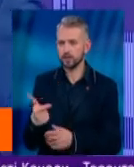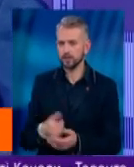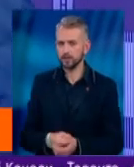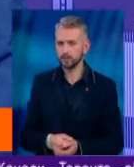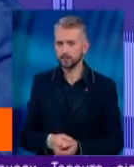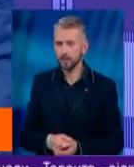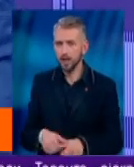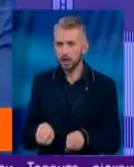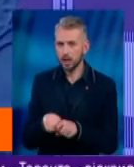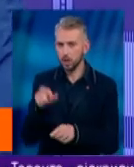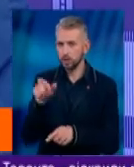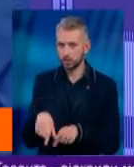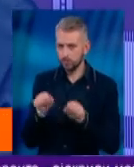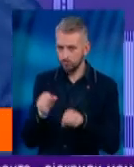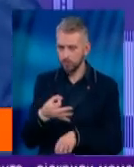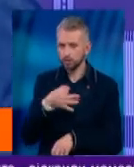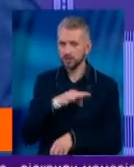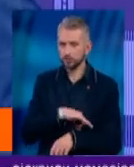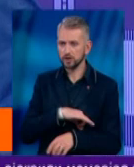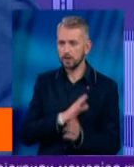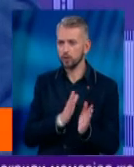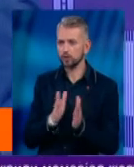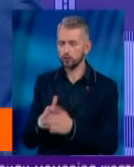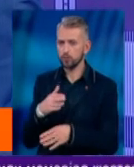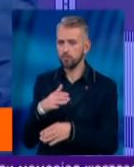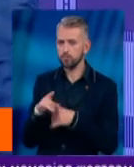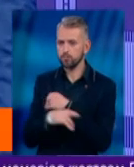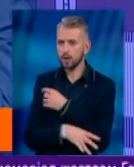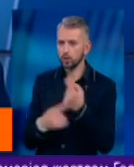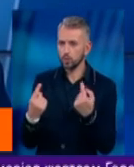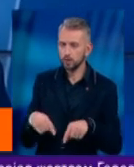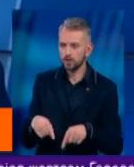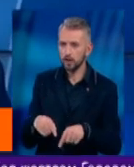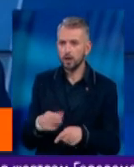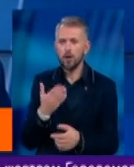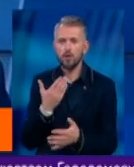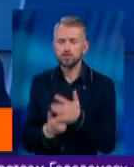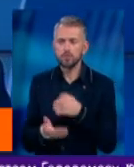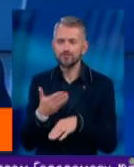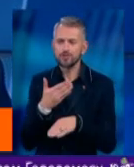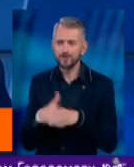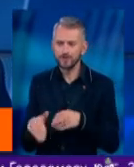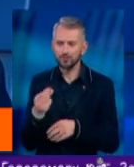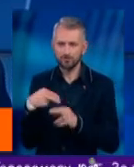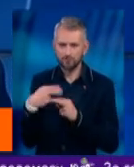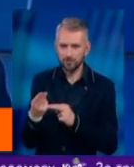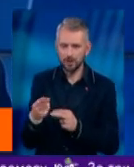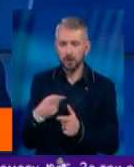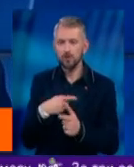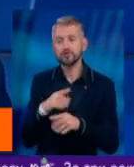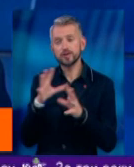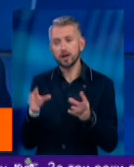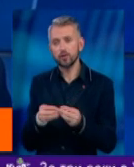гривень. Така людина може скористатися процедурою банкрутства і, скажімо, хоча б, бодай, частину десь погасити? Чи